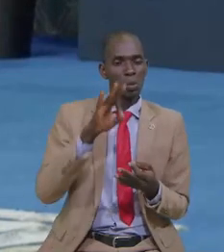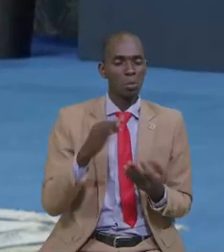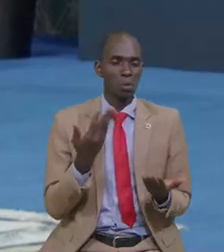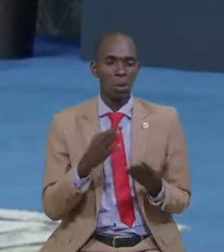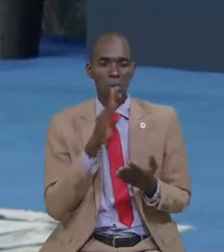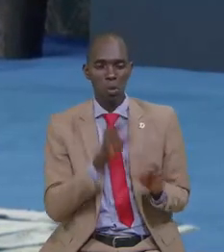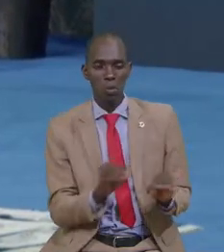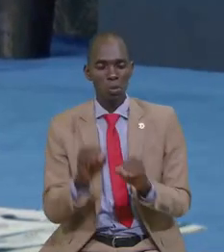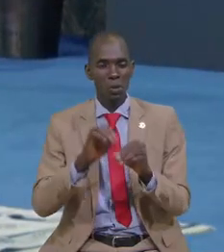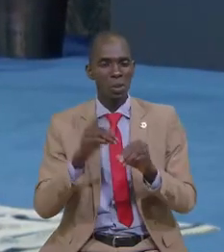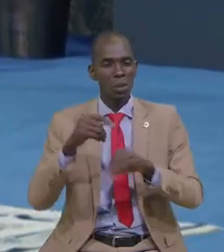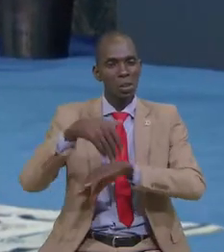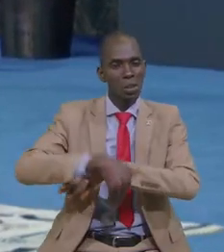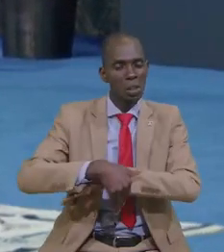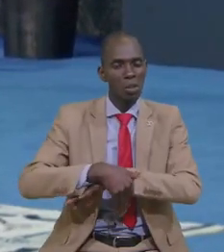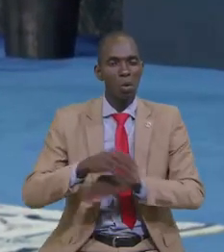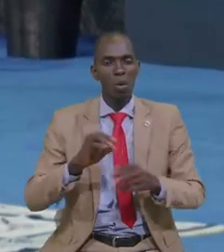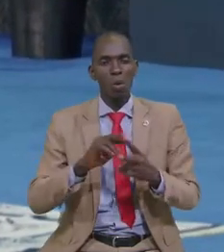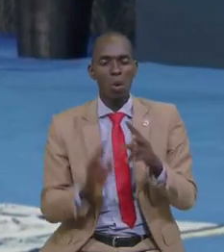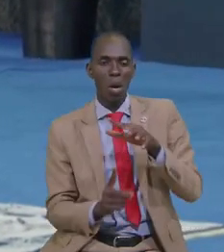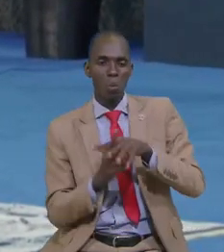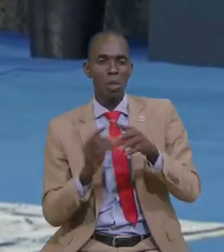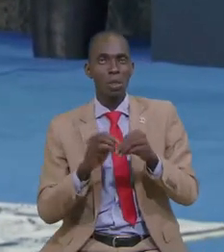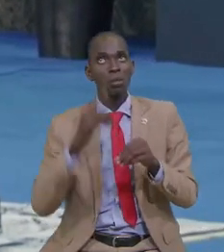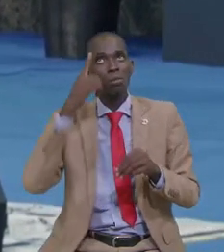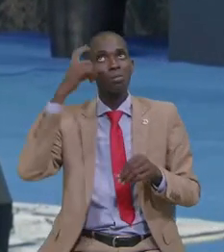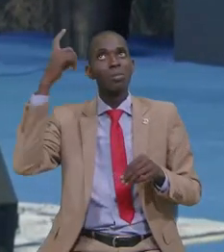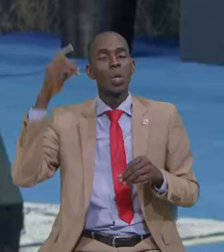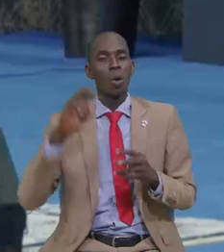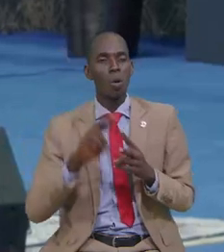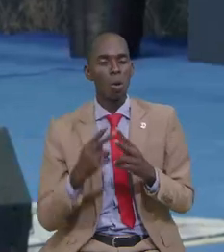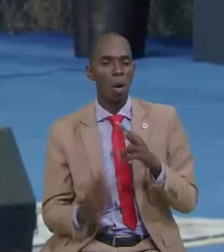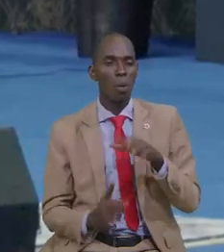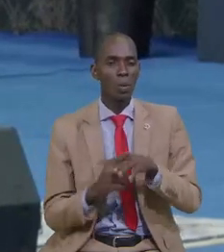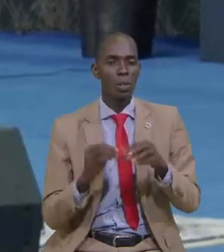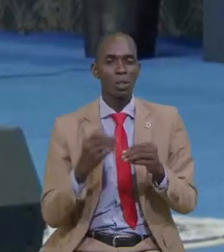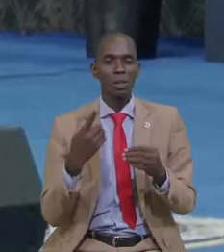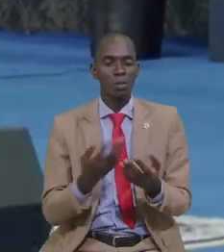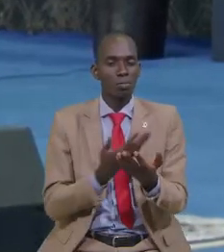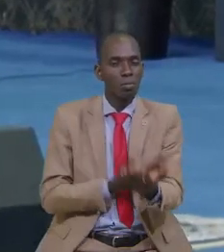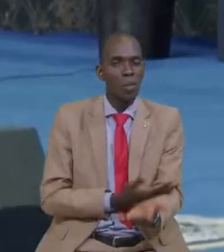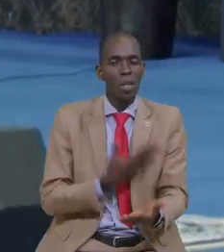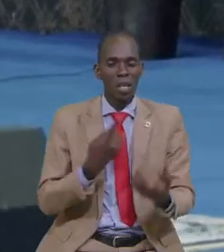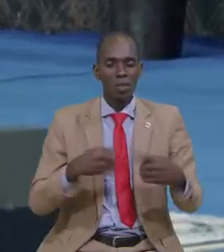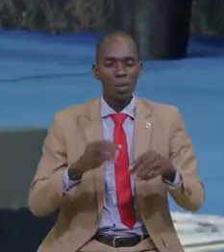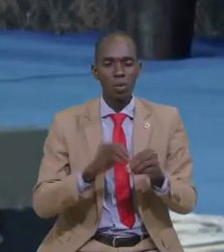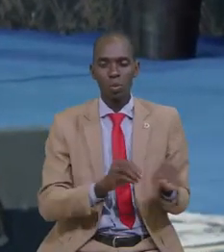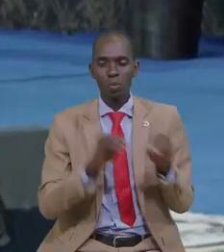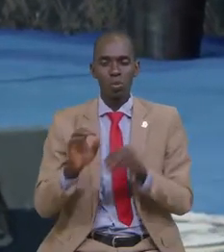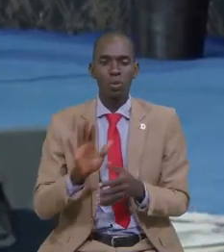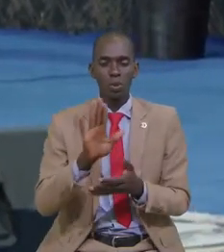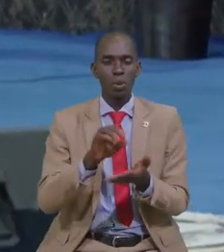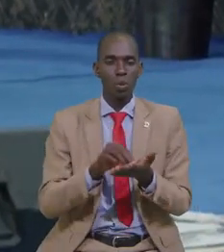ils viennent la nuit, ils viennent dans le songe, ils viennent le jour et essaient de